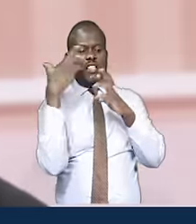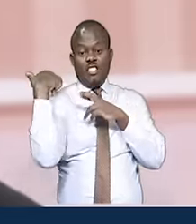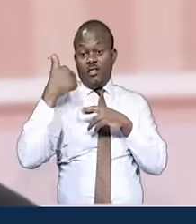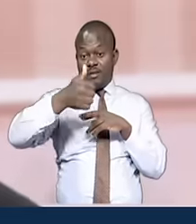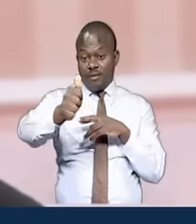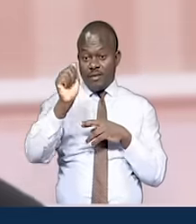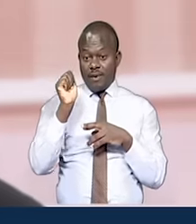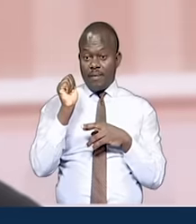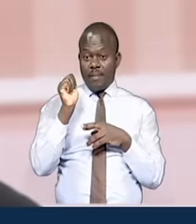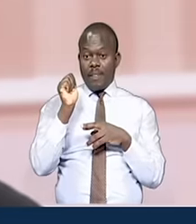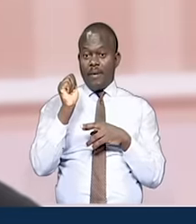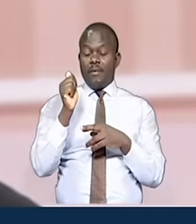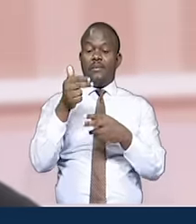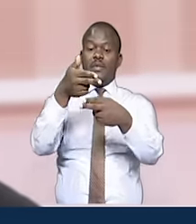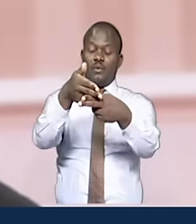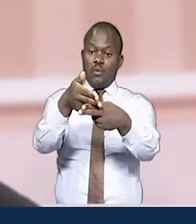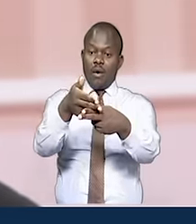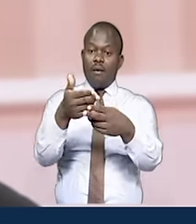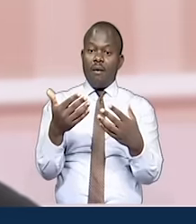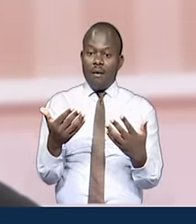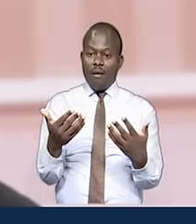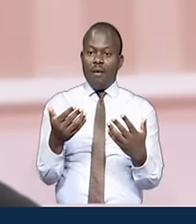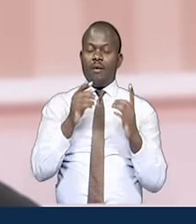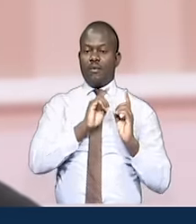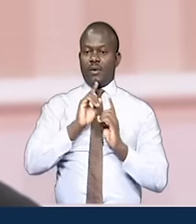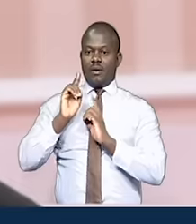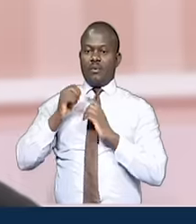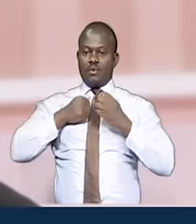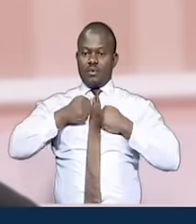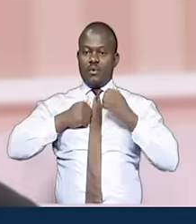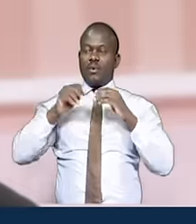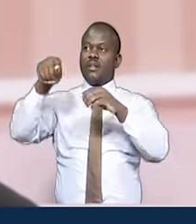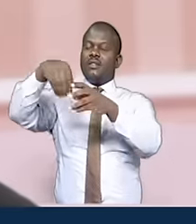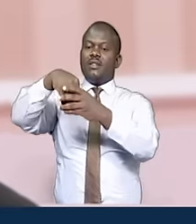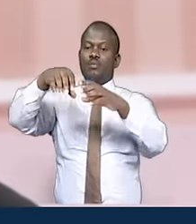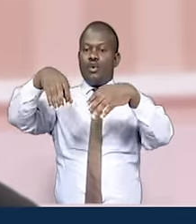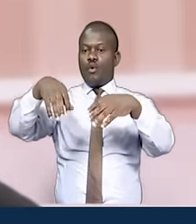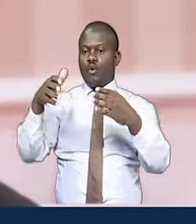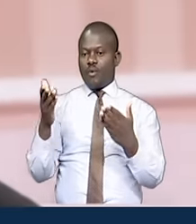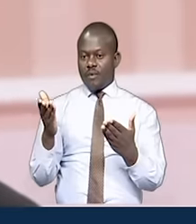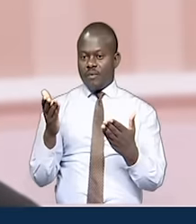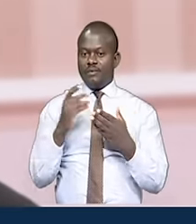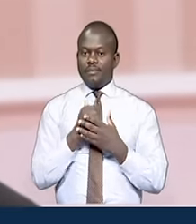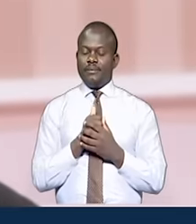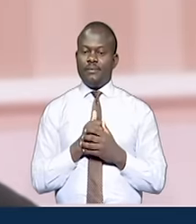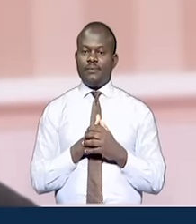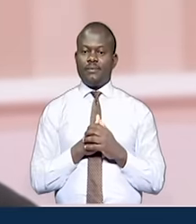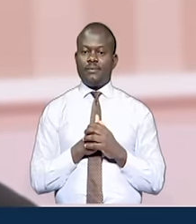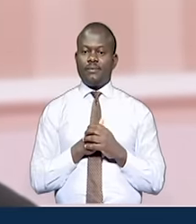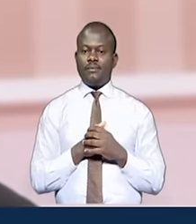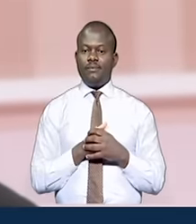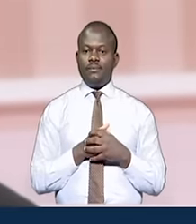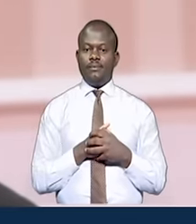zabo. Byitwa ko ngo nuko ingabo z'u Rwanda ziri muri Congo they don't escape